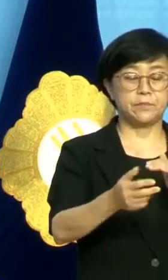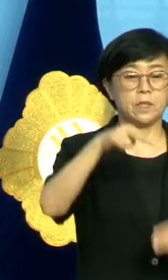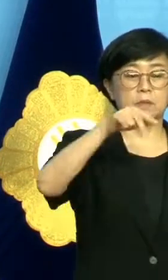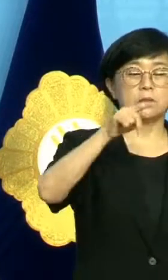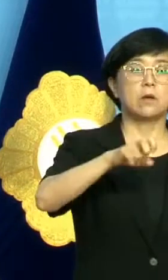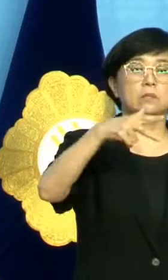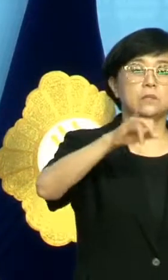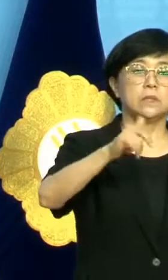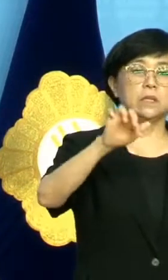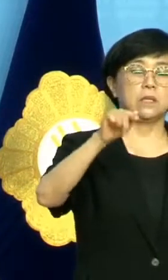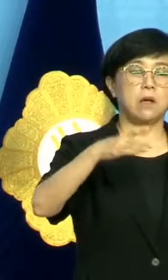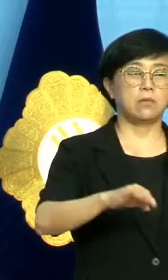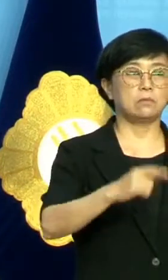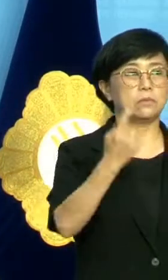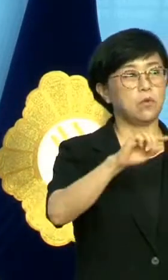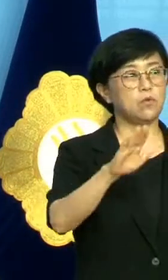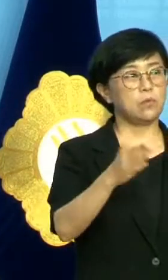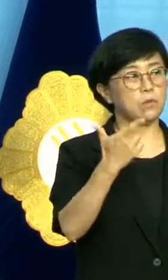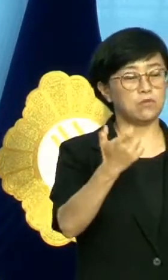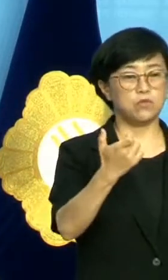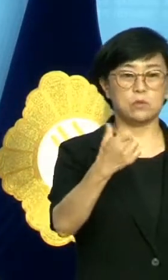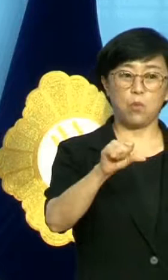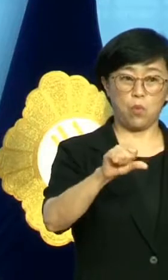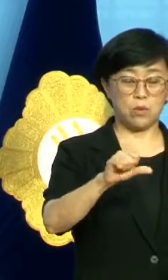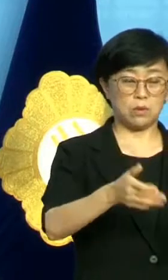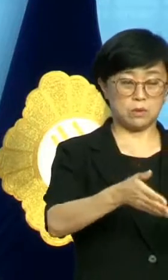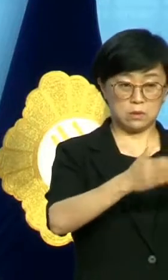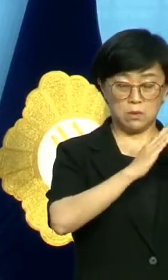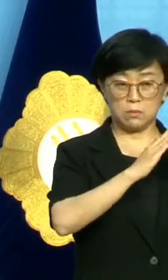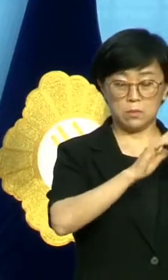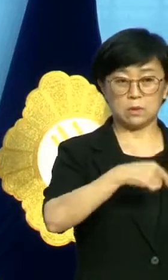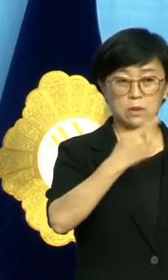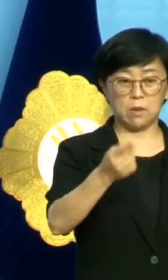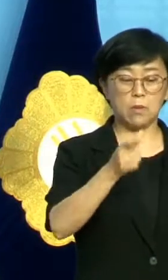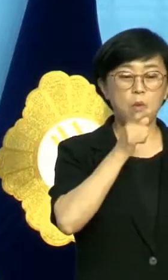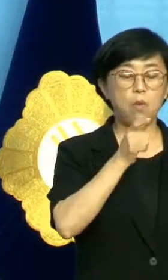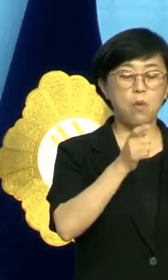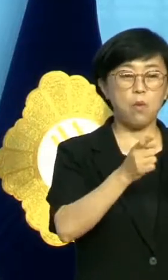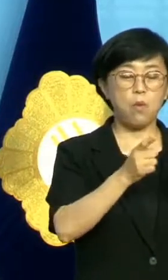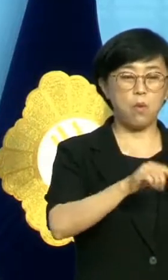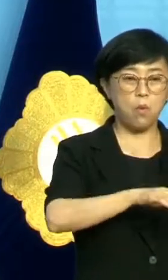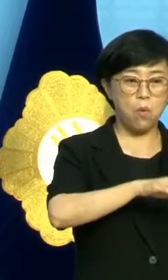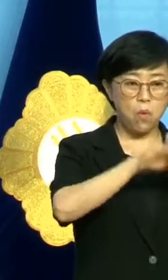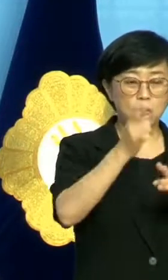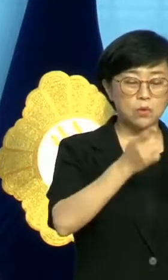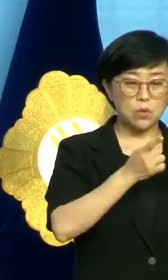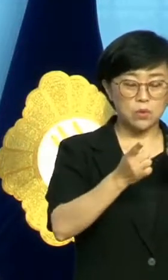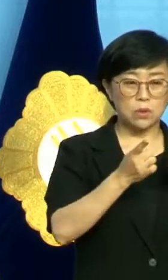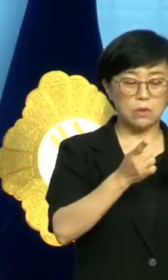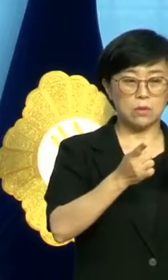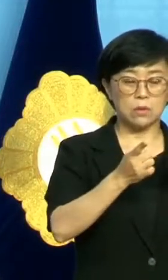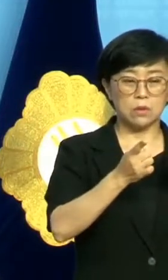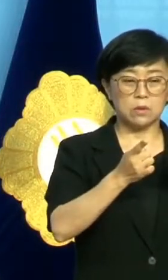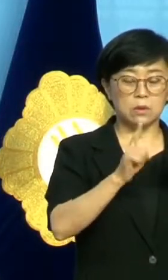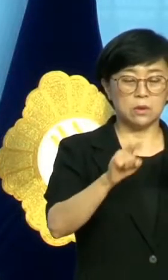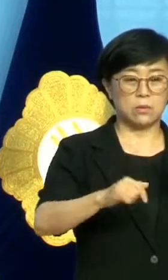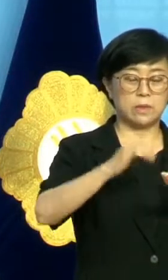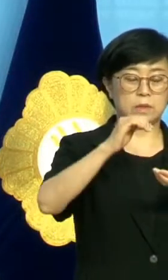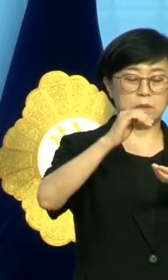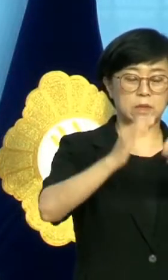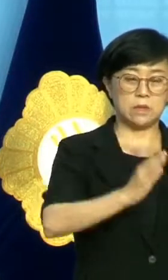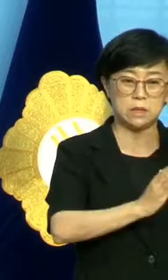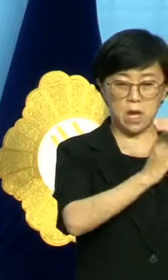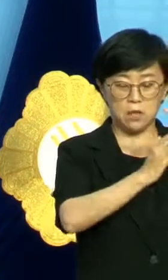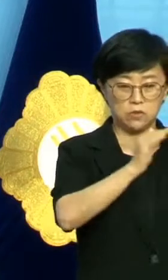경우에는 1965년 건 서류 현재까지 홍수조절 구간인 개 콩 수위와 홍수 기재한 수의